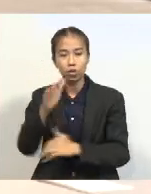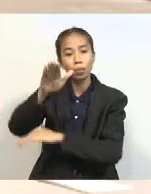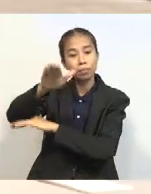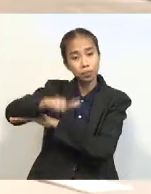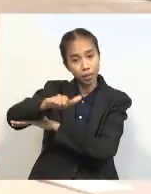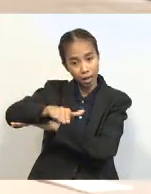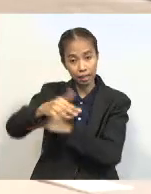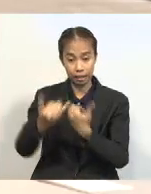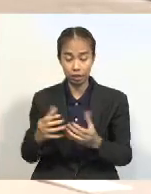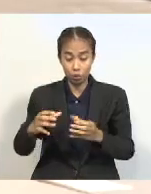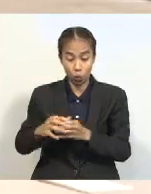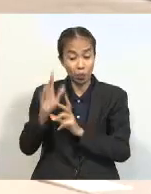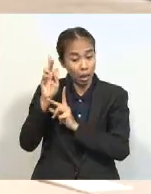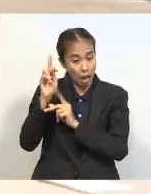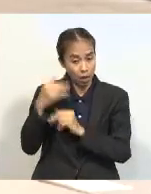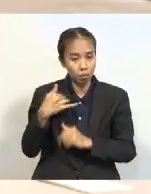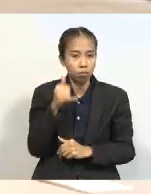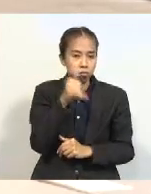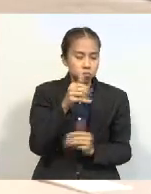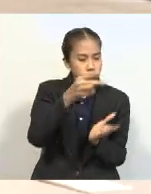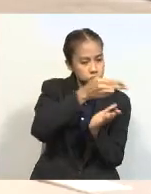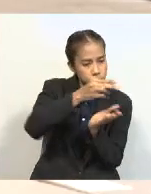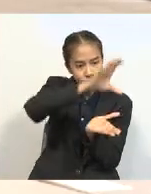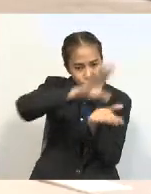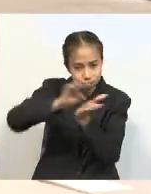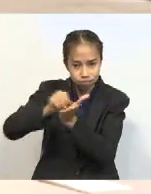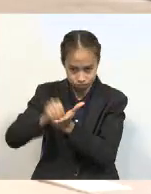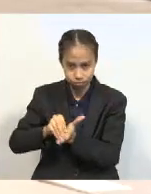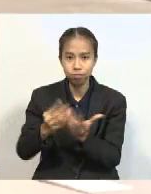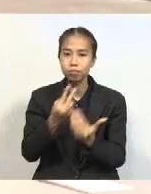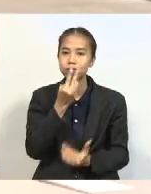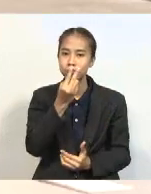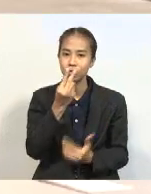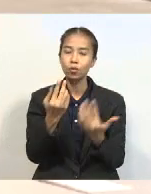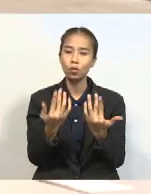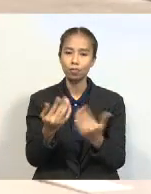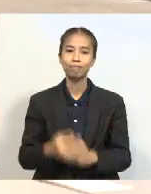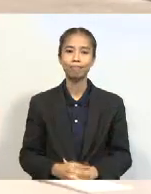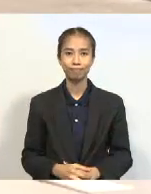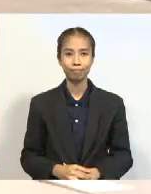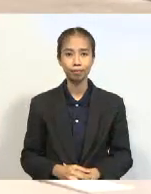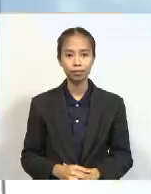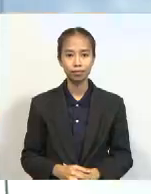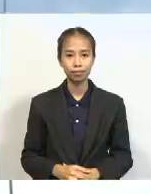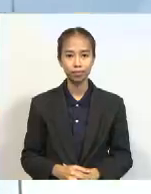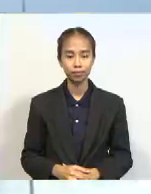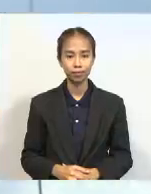ายนี้ซึ่งทีมข่าวของเราค่ะได้ลงพื้นที่ไปเก็บภาพบรรยากาศมาฝากคุณผู้ชมไปติดตามได้จากรายงานค่ะ